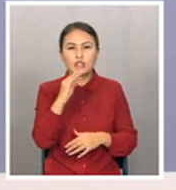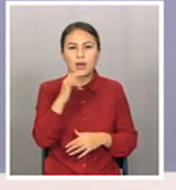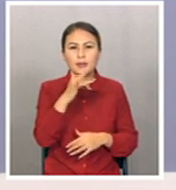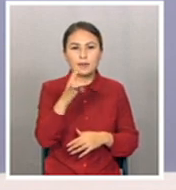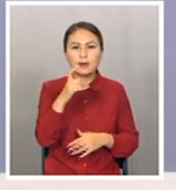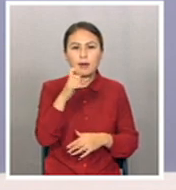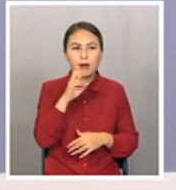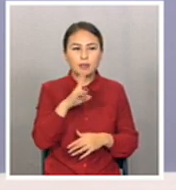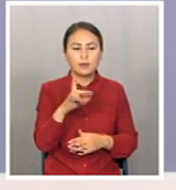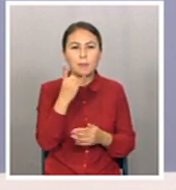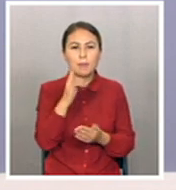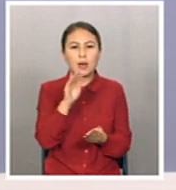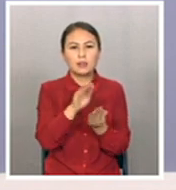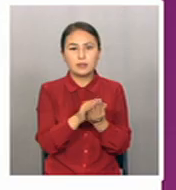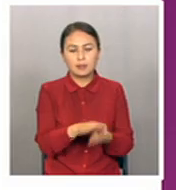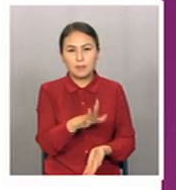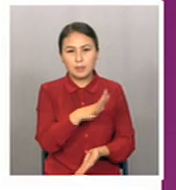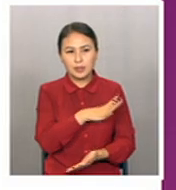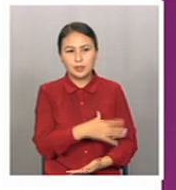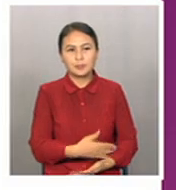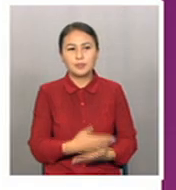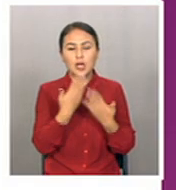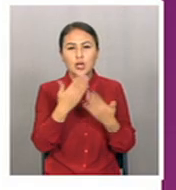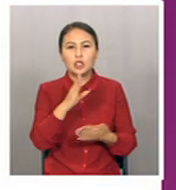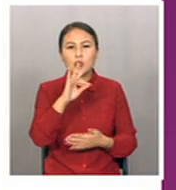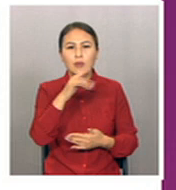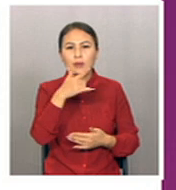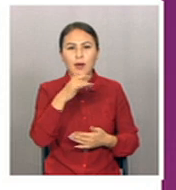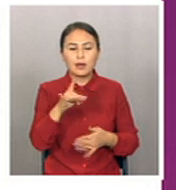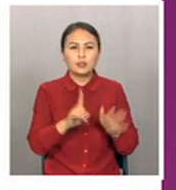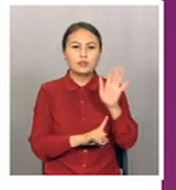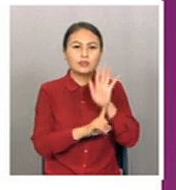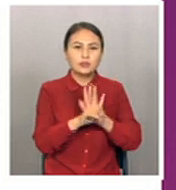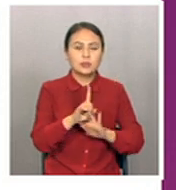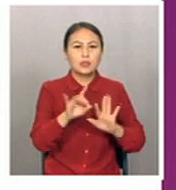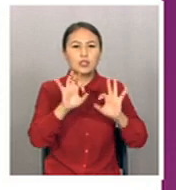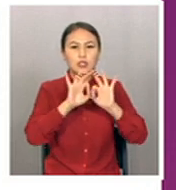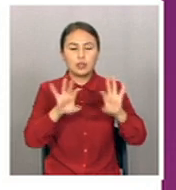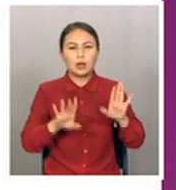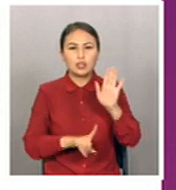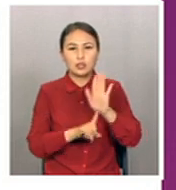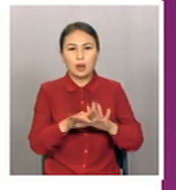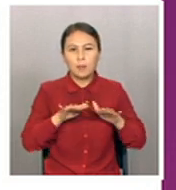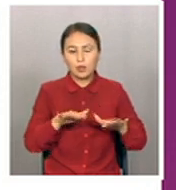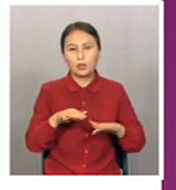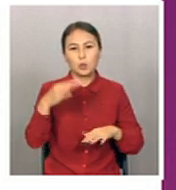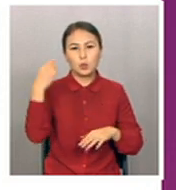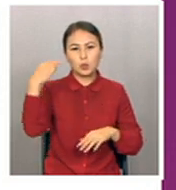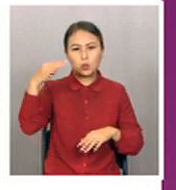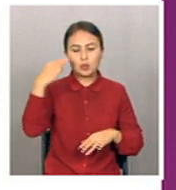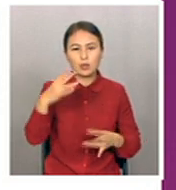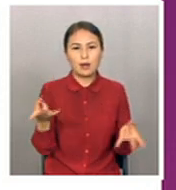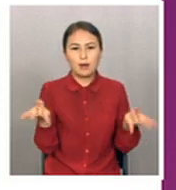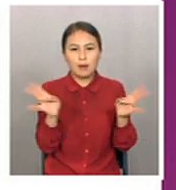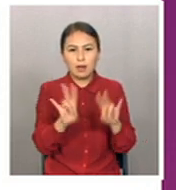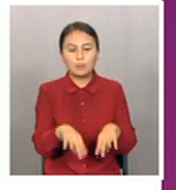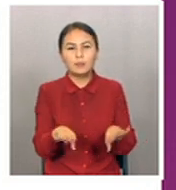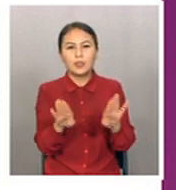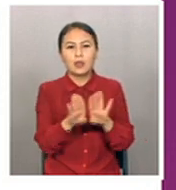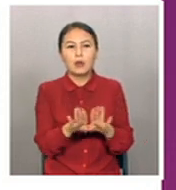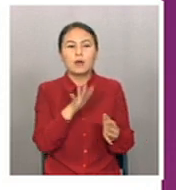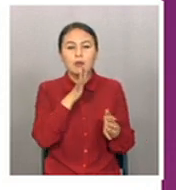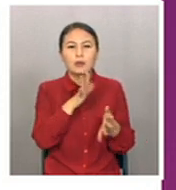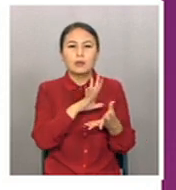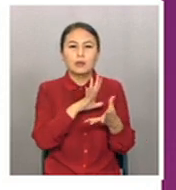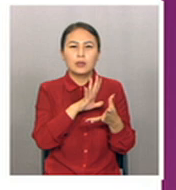Әз Тәукенің ордасы болған. Жоңғарлардың тегеурінді шабуылы Түркістанды амалсыз қалдырып, осында қоныс аударуға